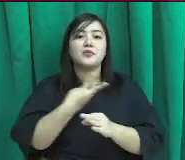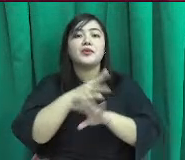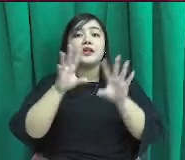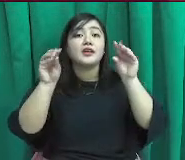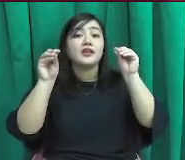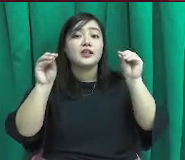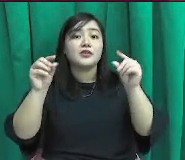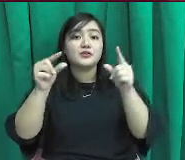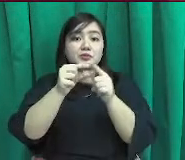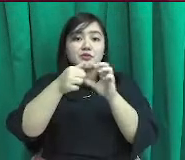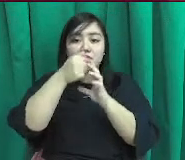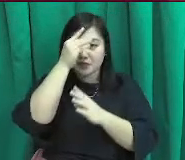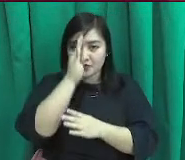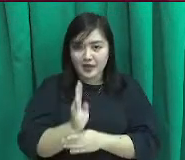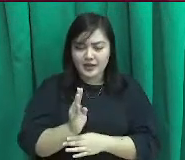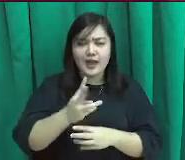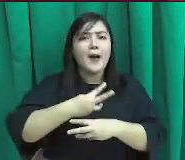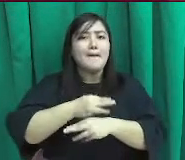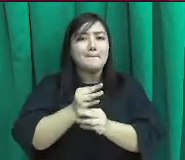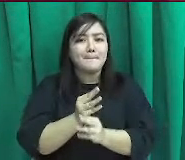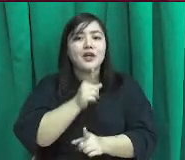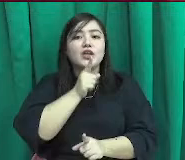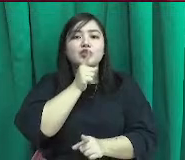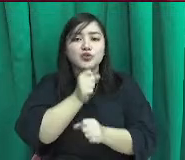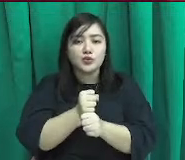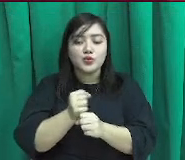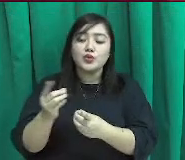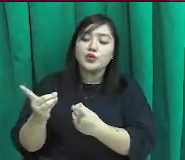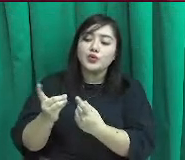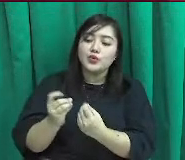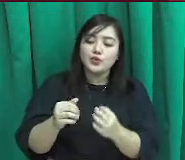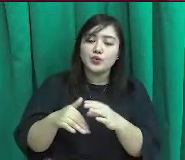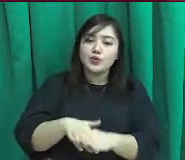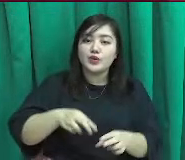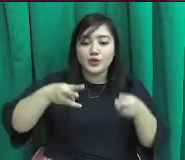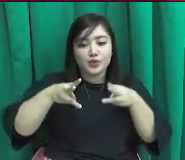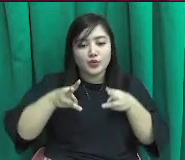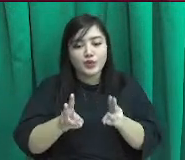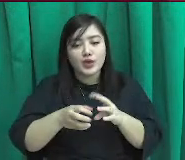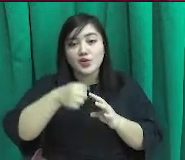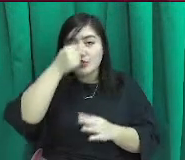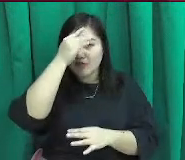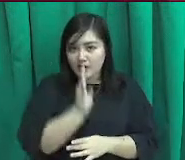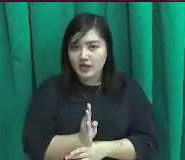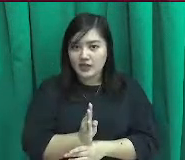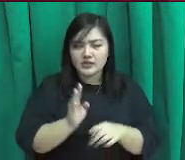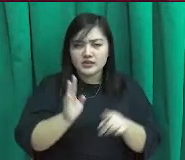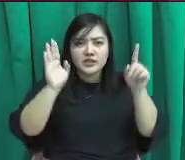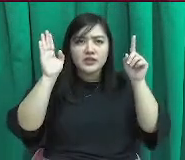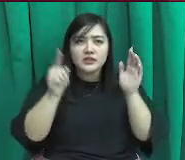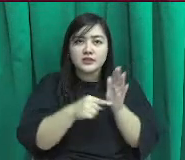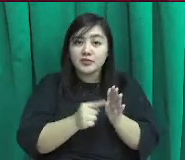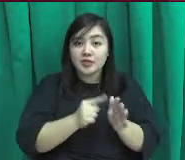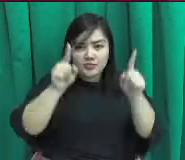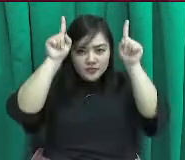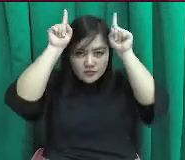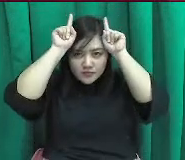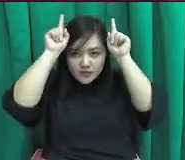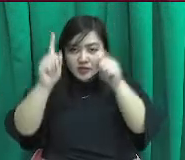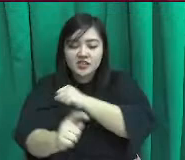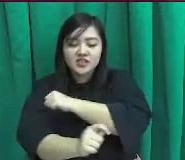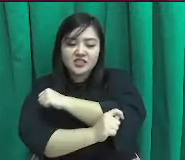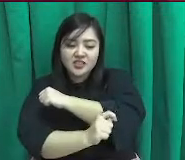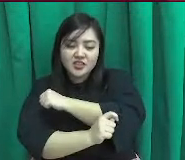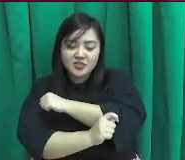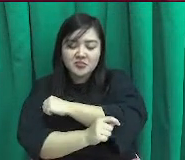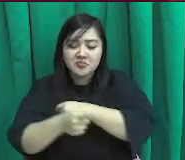na natin nasa kapamaraanan ng Diyos. Amen. Ang gusto ng Diablo minsan, oy, pilitin mo, pilitin mo, pilitin mo. Ang hindi natin alam, kala natin tuwan-tuwa